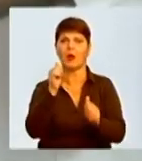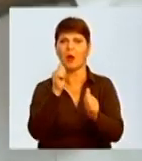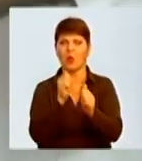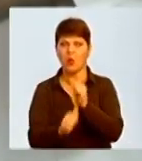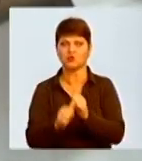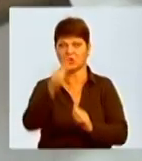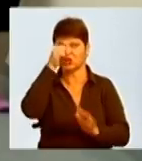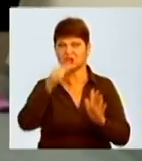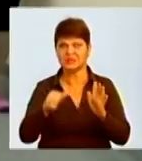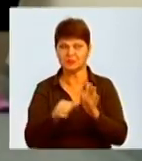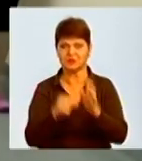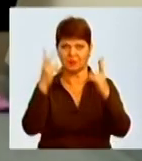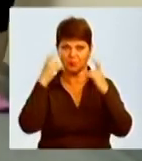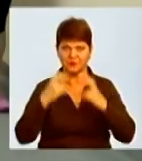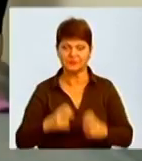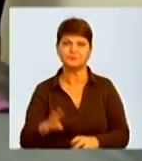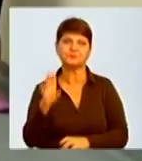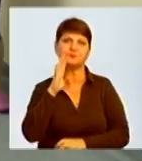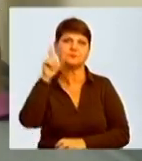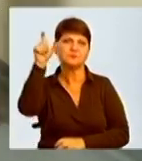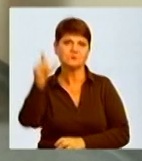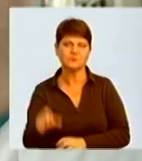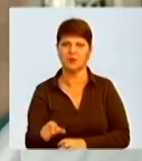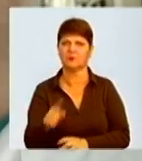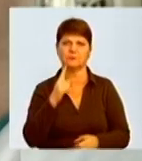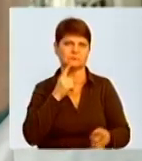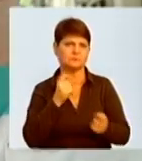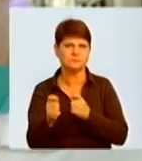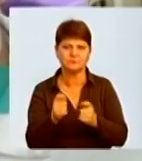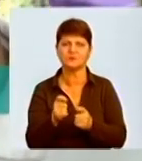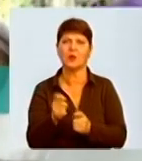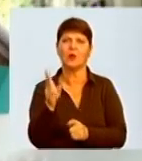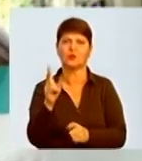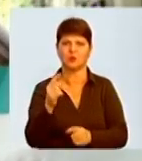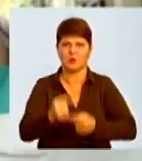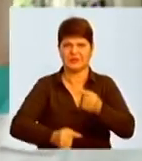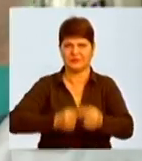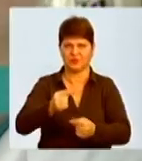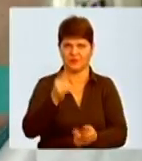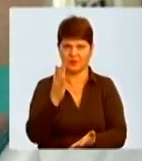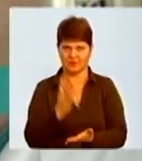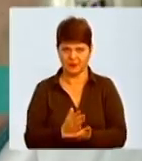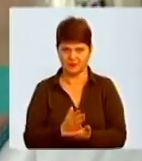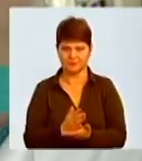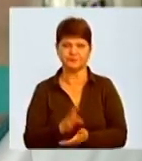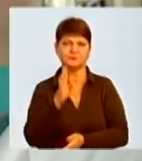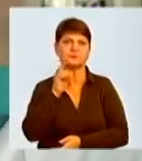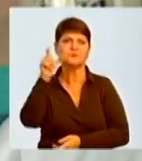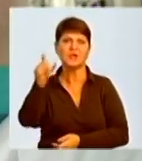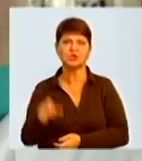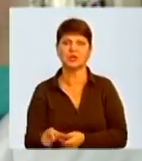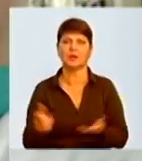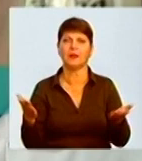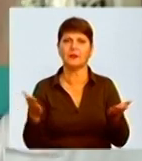Особливо пильними мають бути жінки, що відносяться до групи ризику. Мають обтяжену спадковість. Це жінки, які,